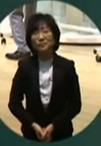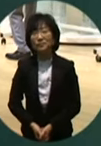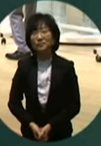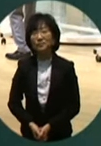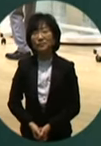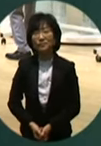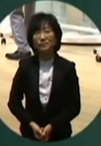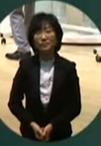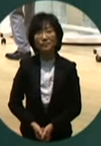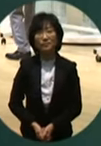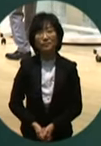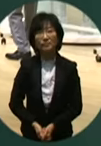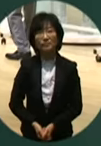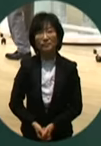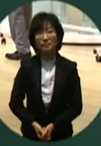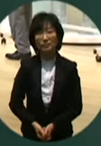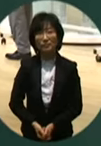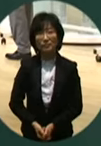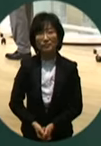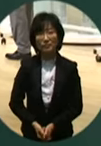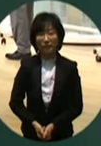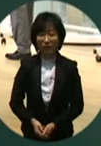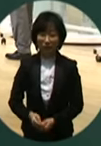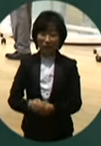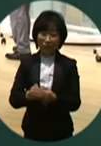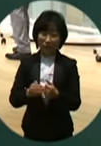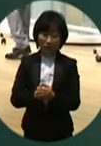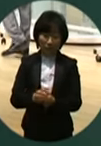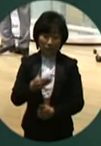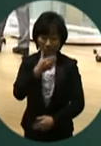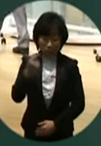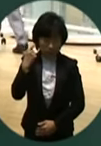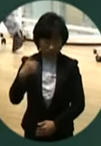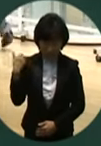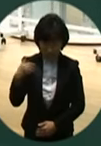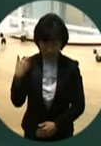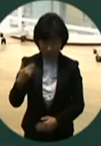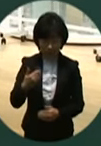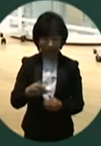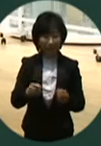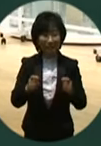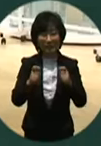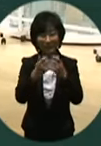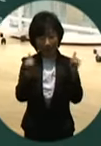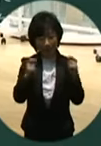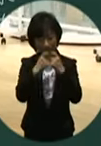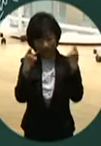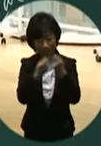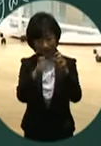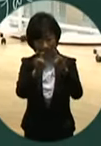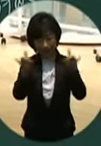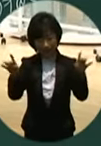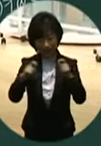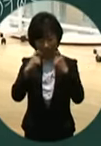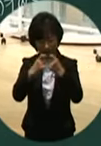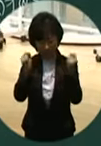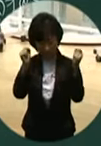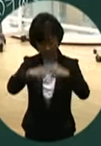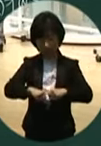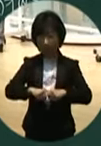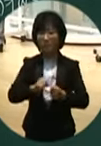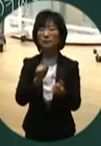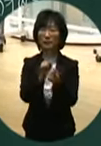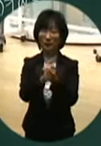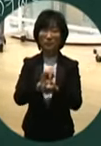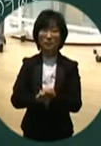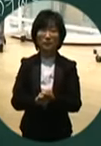없는 개인 멸망. And that is why rightfully this problem comes to man, personal destruction. 나도